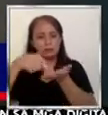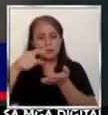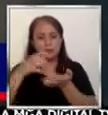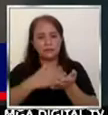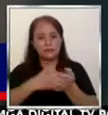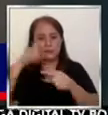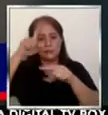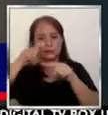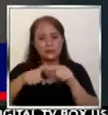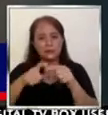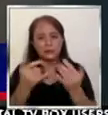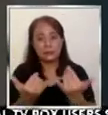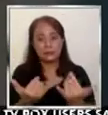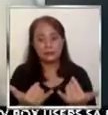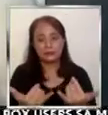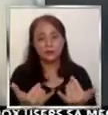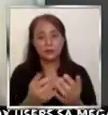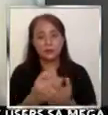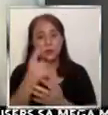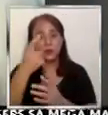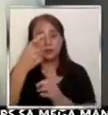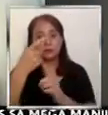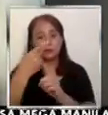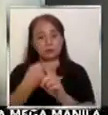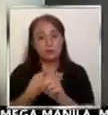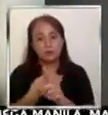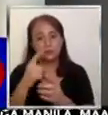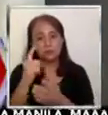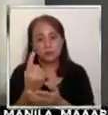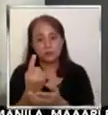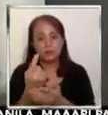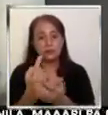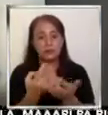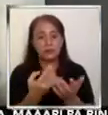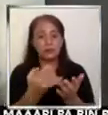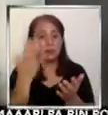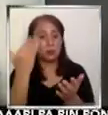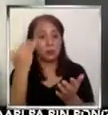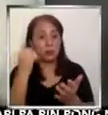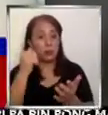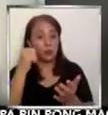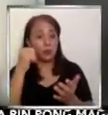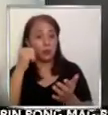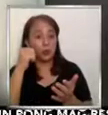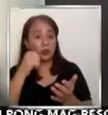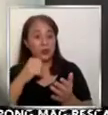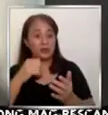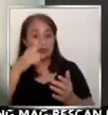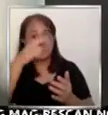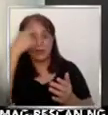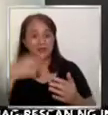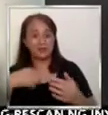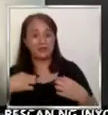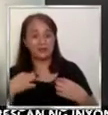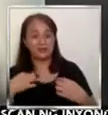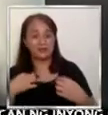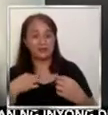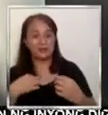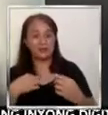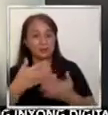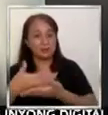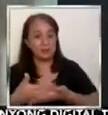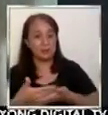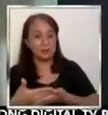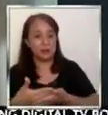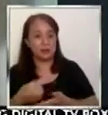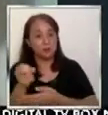lang, kuya. Kinukuha raw ng babaeng nakaitim na t-shirt ang baby niya sa utos umano ng barangay executive officer